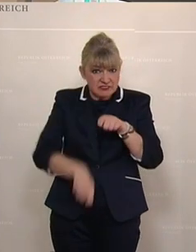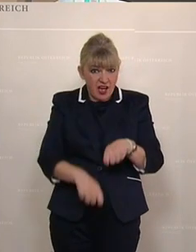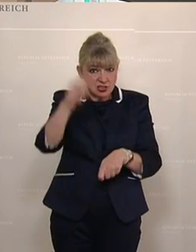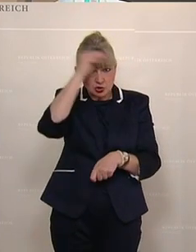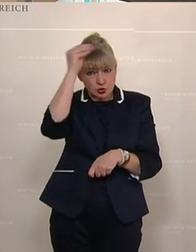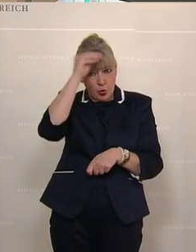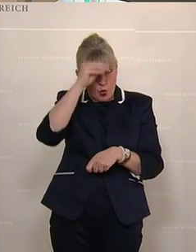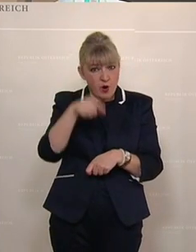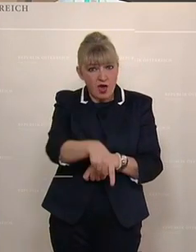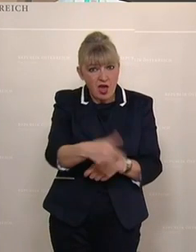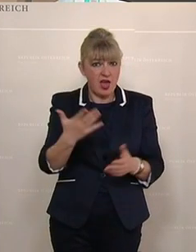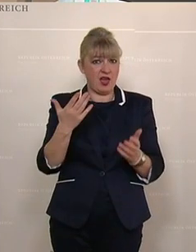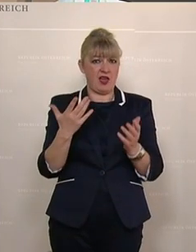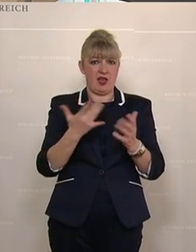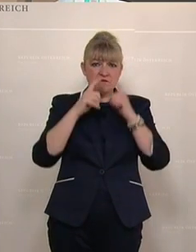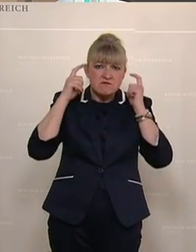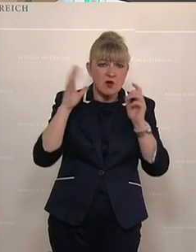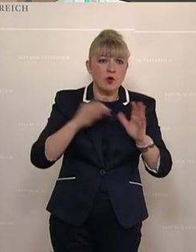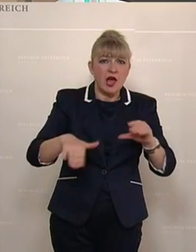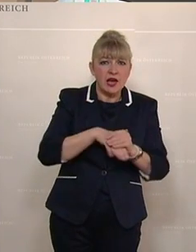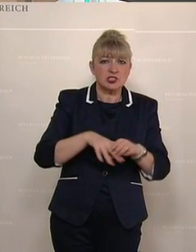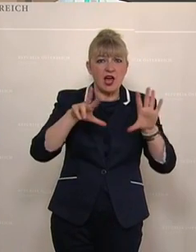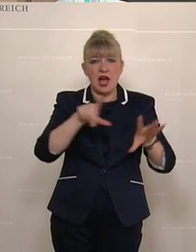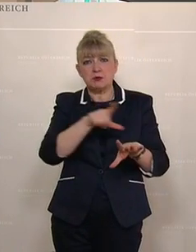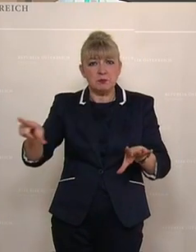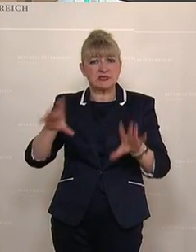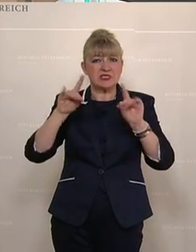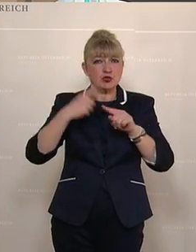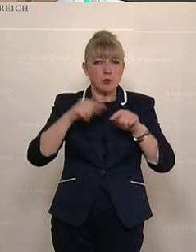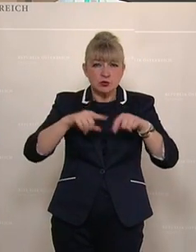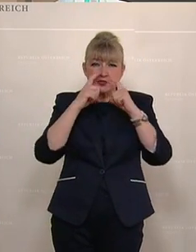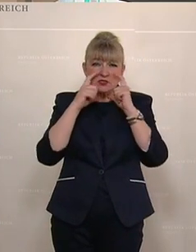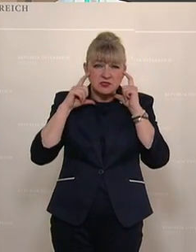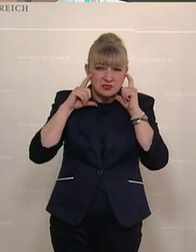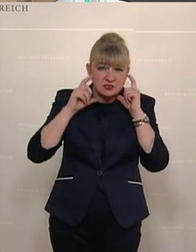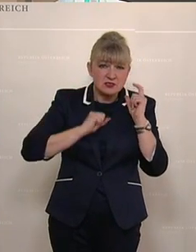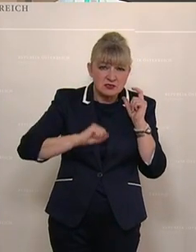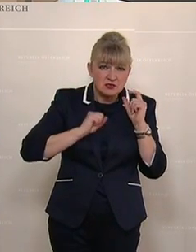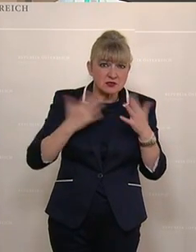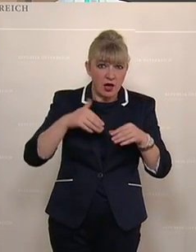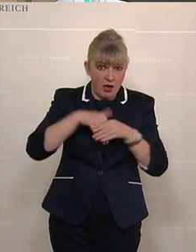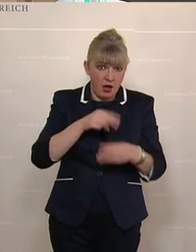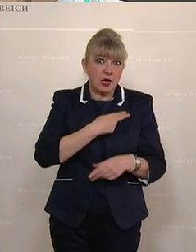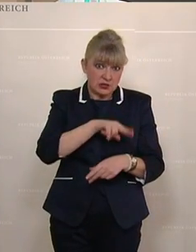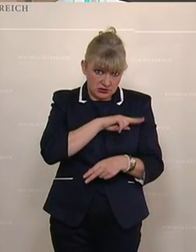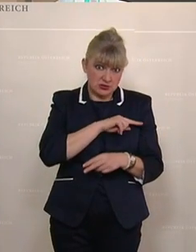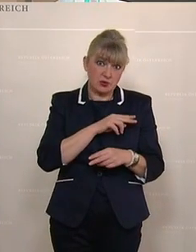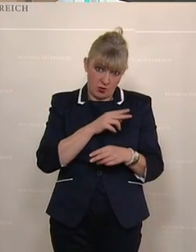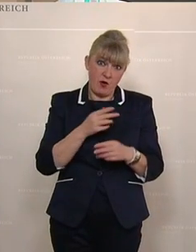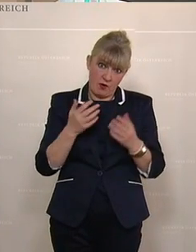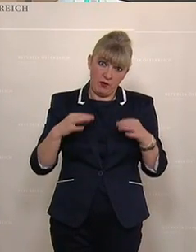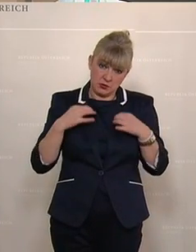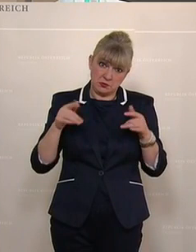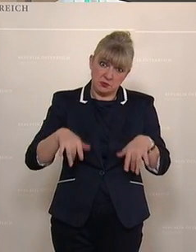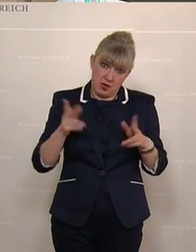den Schulen, mit den Angestellten, die Sie 8 bis 10 Stunden aufhaben müssen, wo man wirklich Gesundheitsrisiken nicht ausschließen kann, das hat